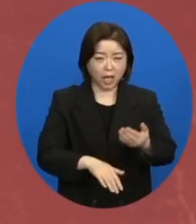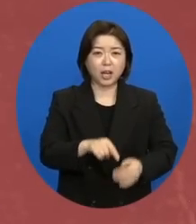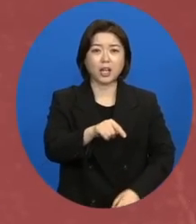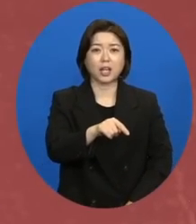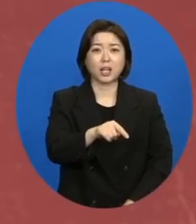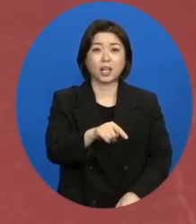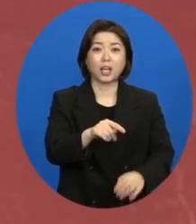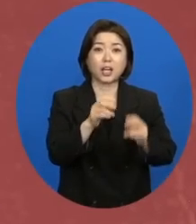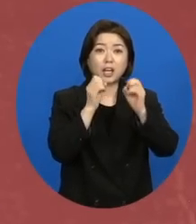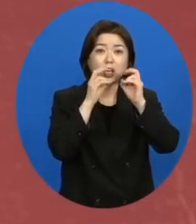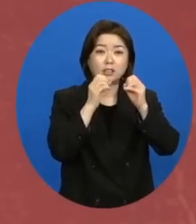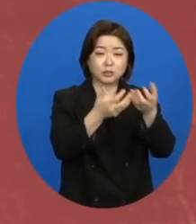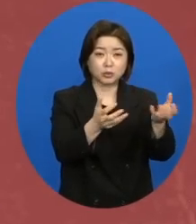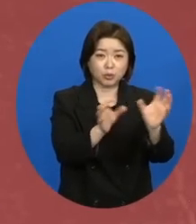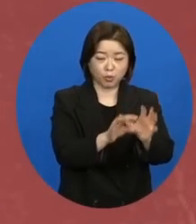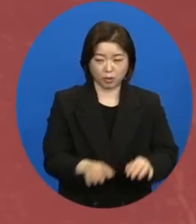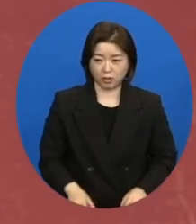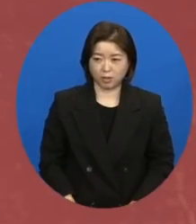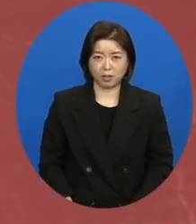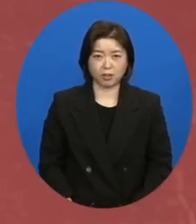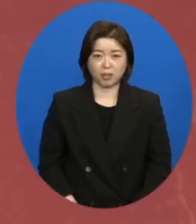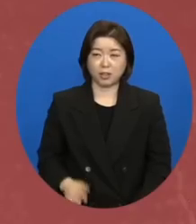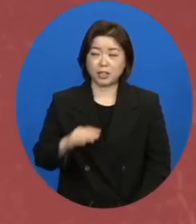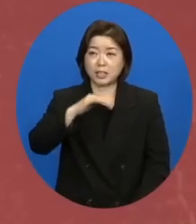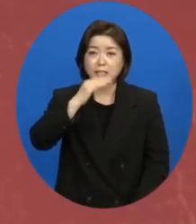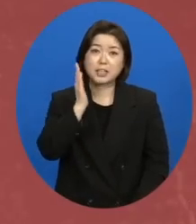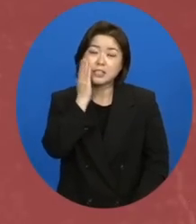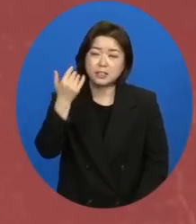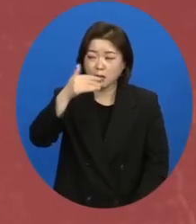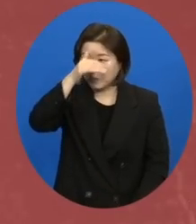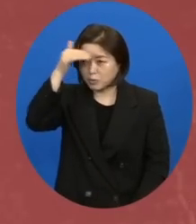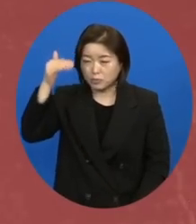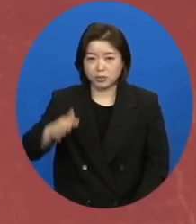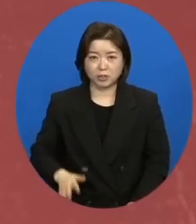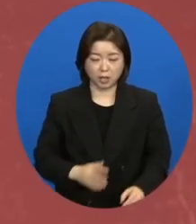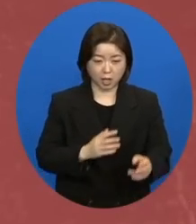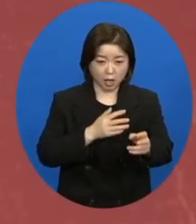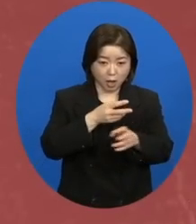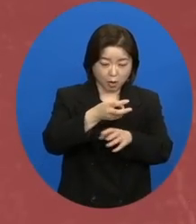선교회인데 버스 두 대, 승합차 네 대를 다 달라고.